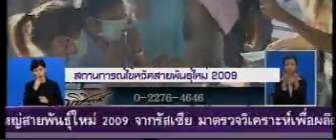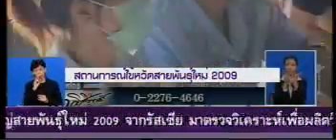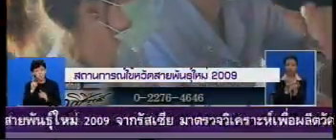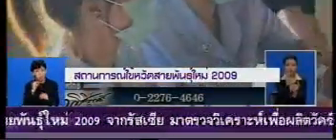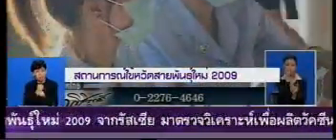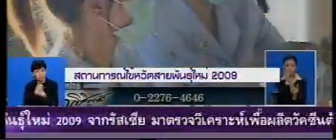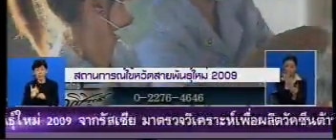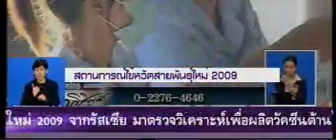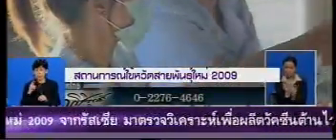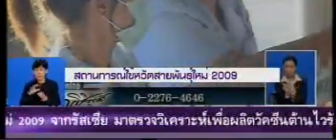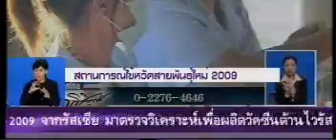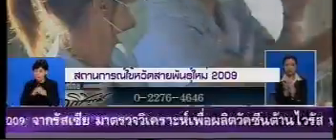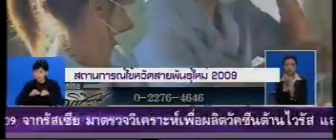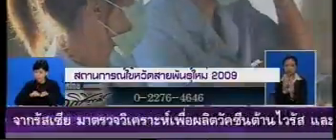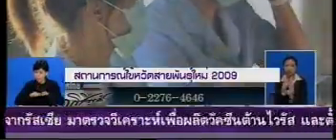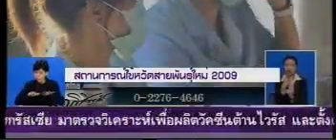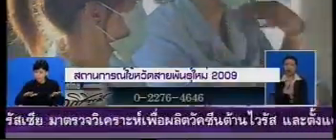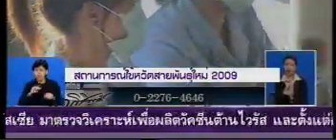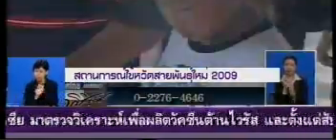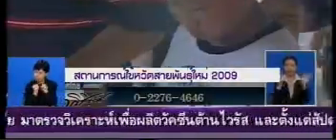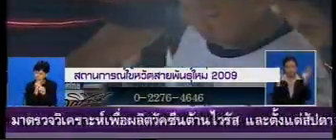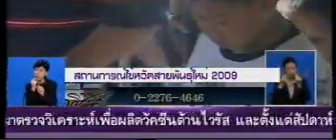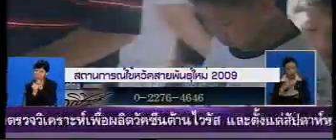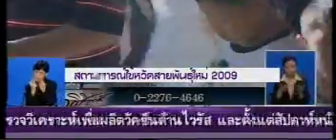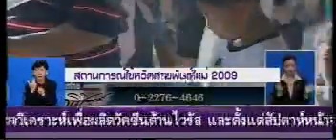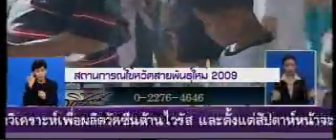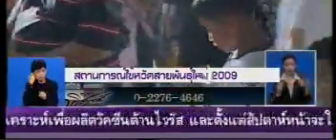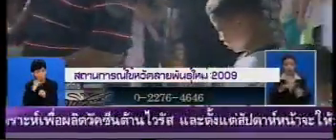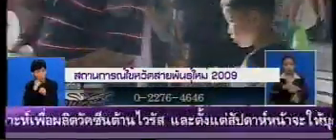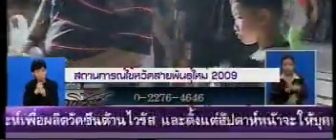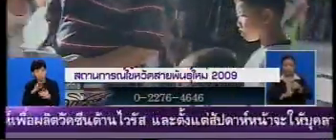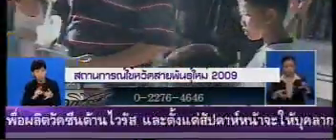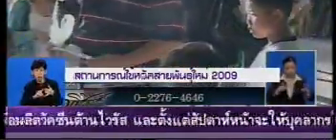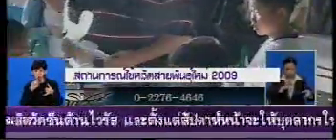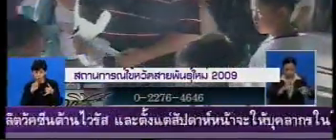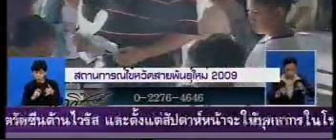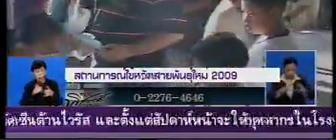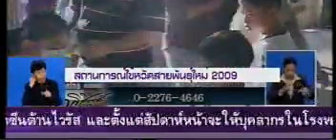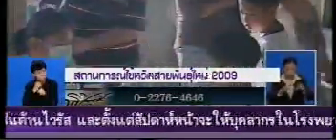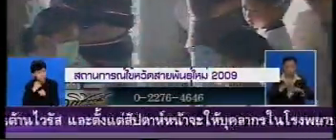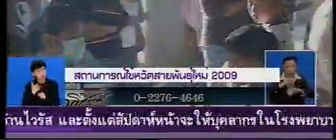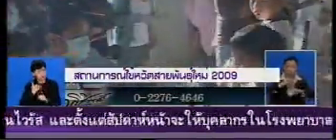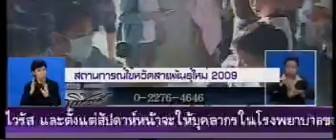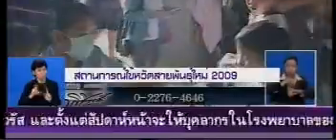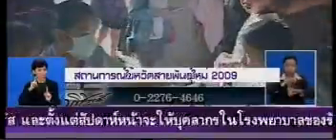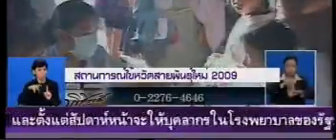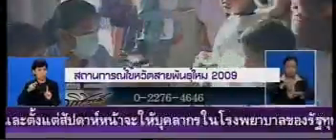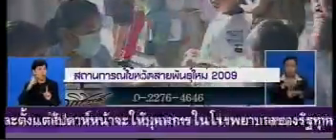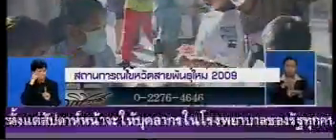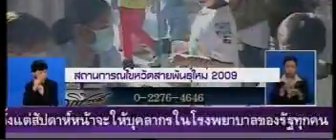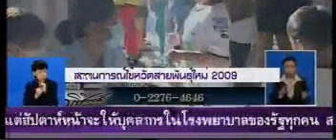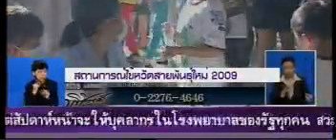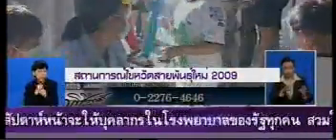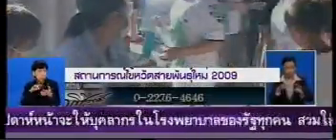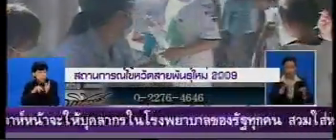พันธุ์ใหม่2009จะยังระบาดไปอีก 2-3 ปีและตัวเลขผู้เสียชีวิตในประเทศที่คาดว่าจะมีถึง 1,200 คนนั้น